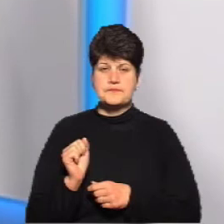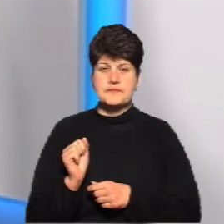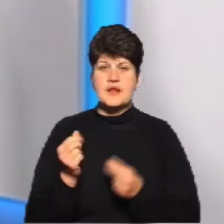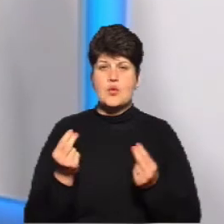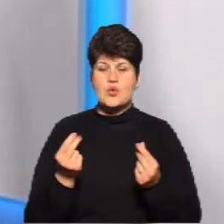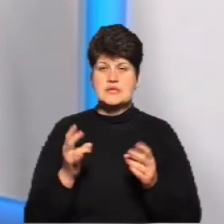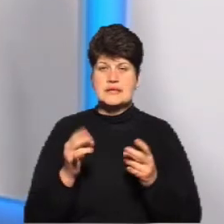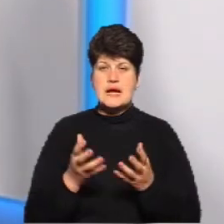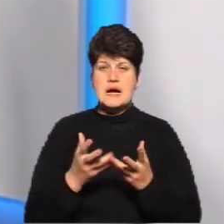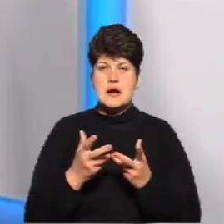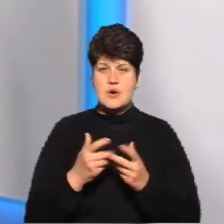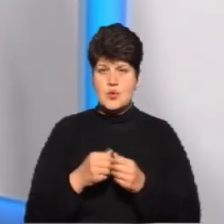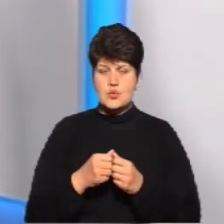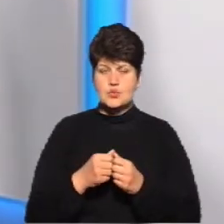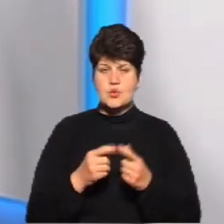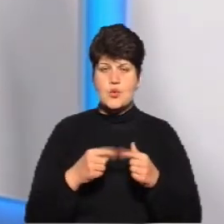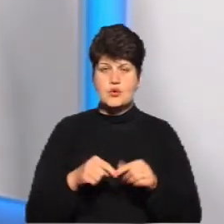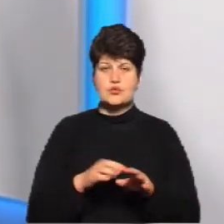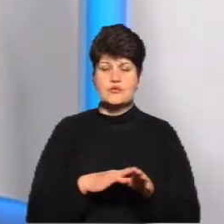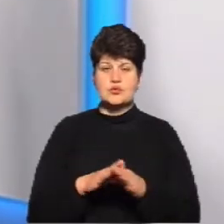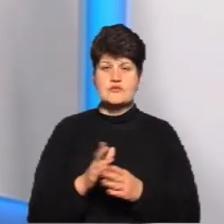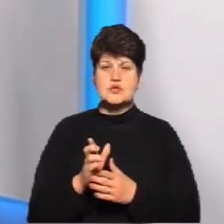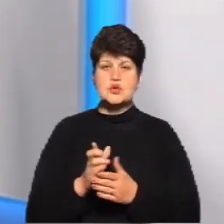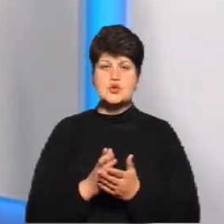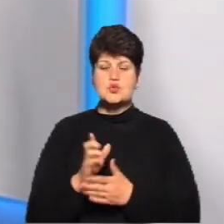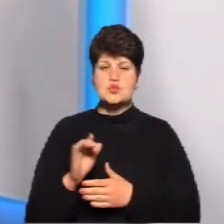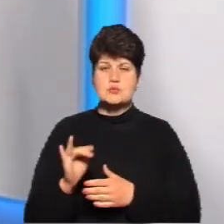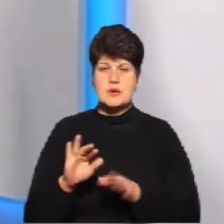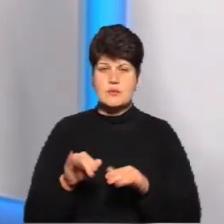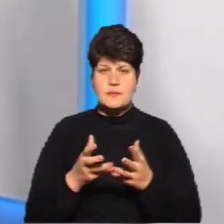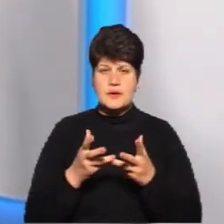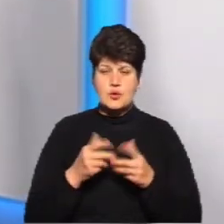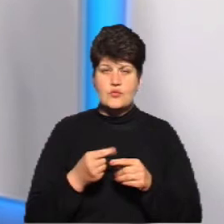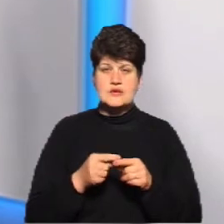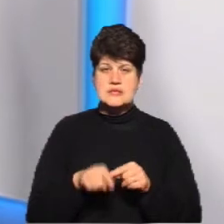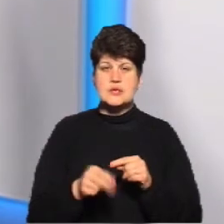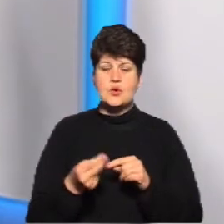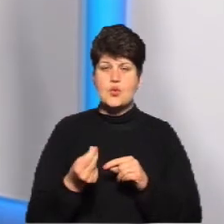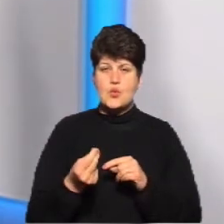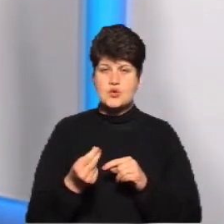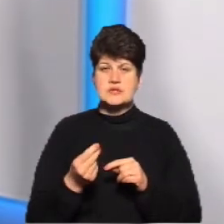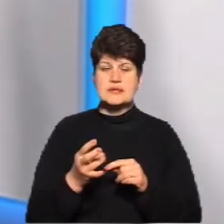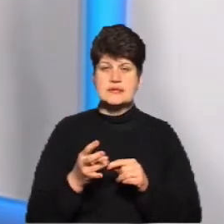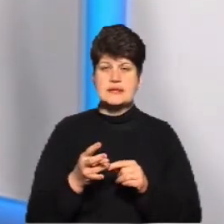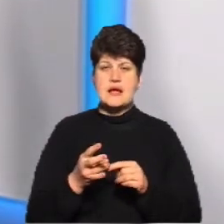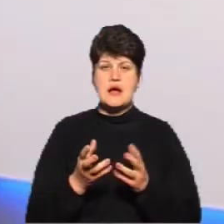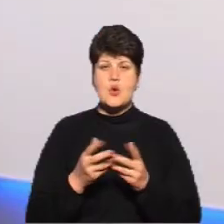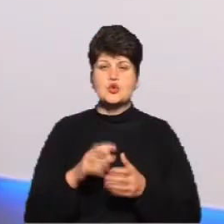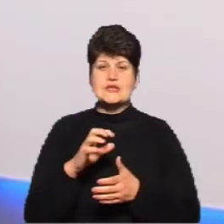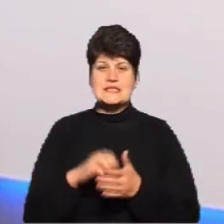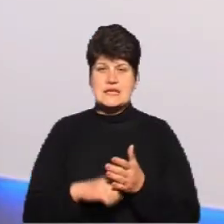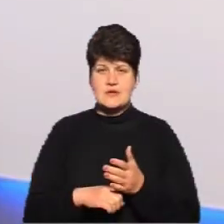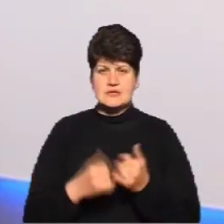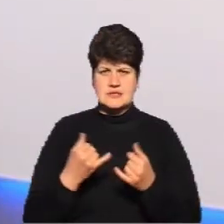рахунок органу виконавчої служби, який потім перераховує ці кошти на рахунок стягувача. Ну, зараз звучить дуже